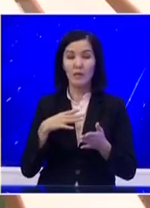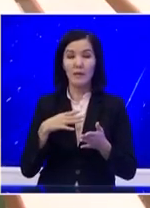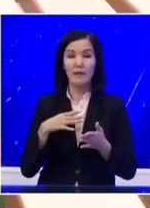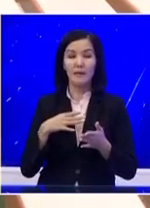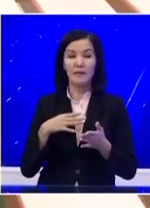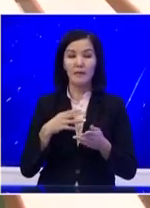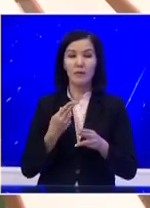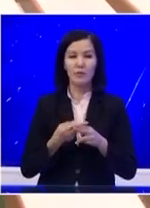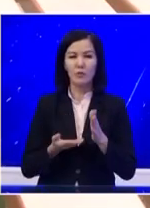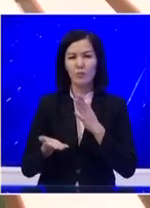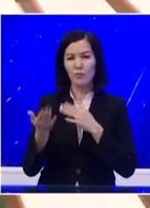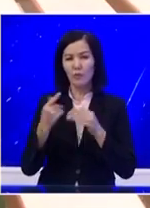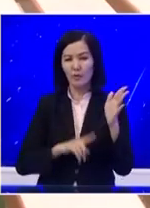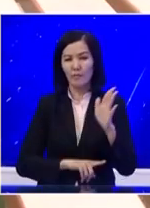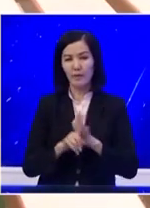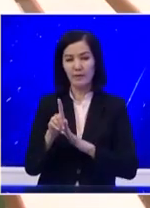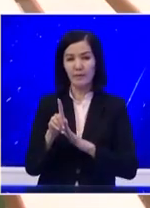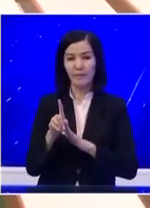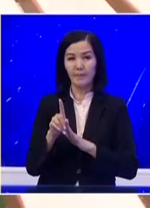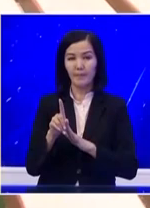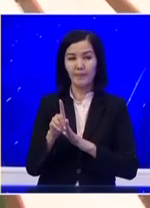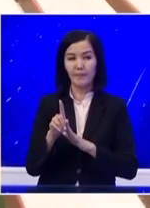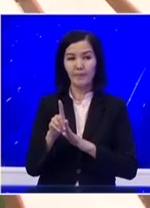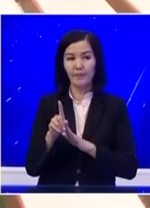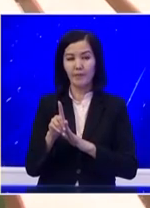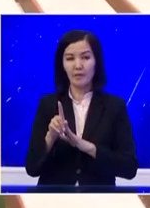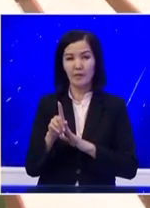бастап оның сол бір